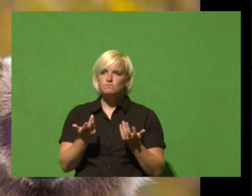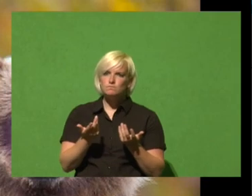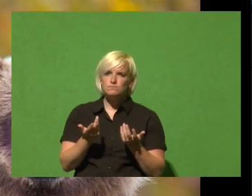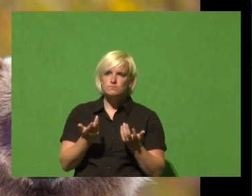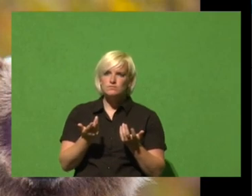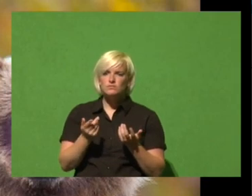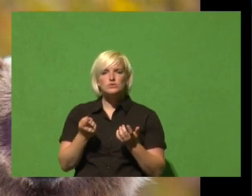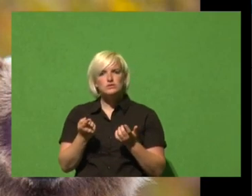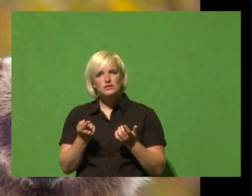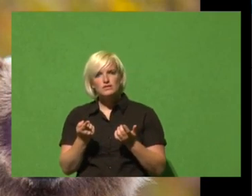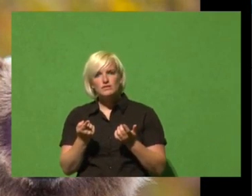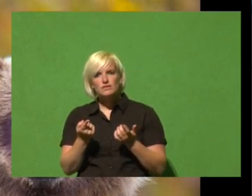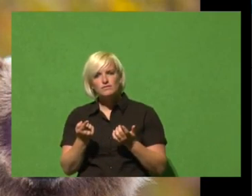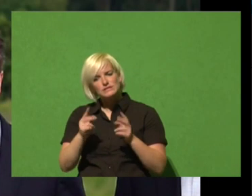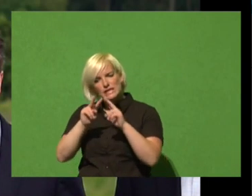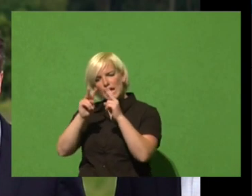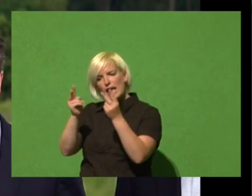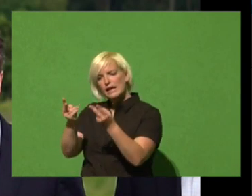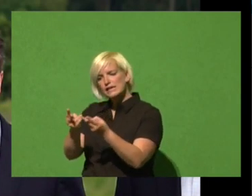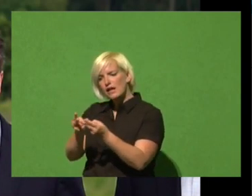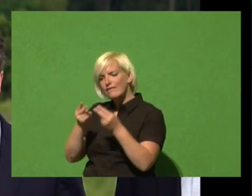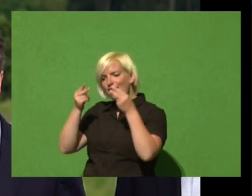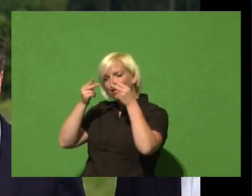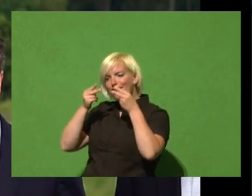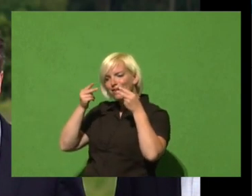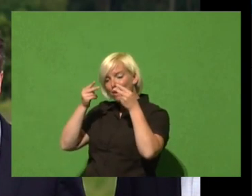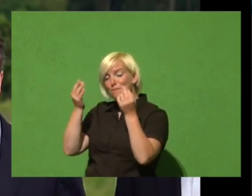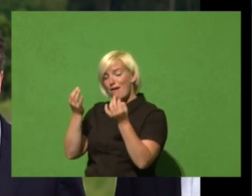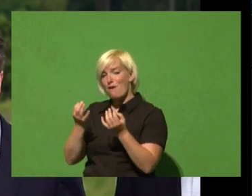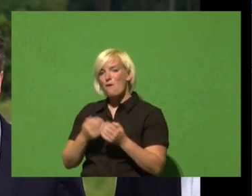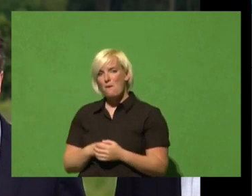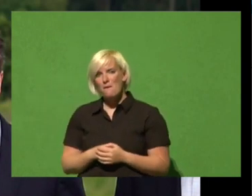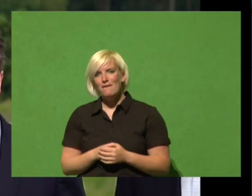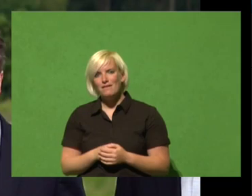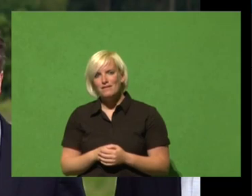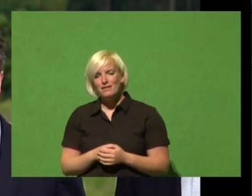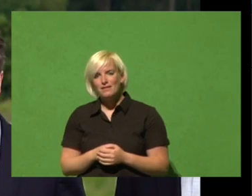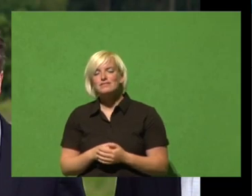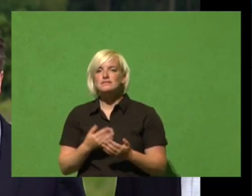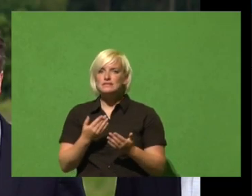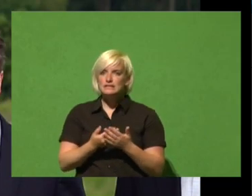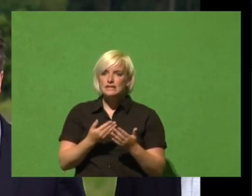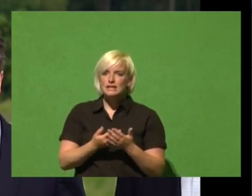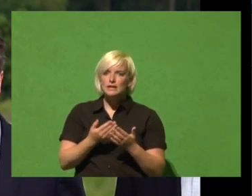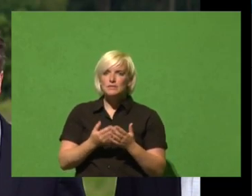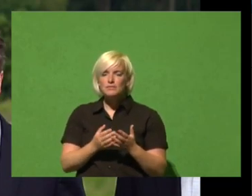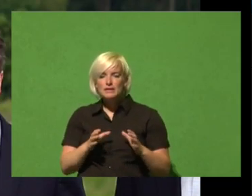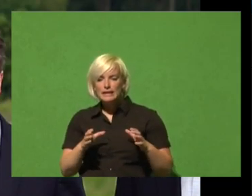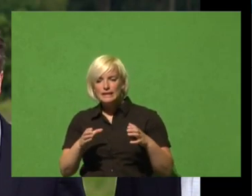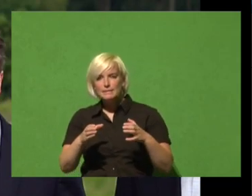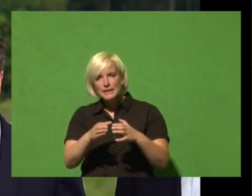müssen wir uns eigentlich wieder in die Erde verlieben. Und auf Basis dessen werden wir eine bunte, gemeinsame